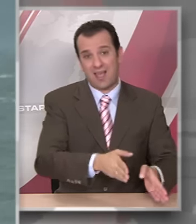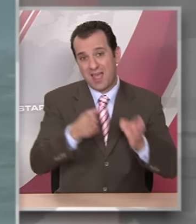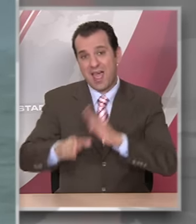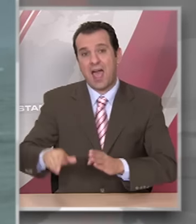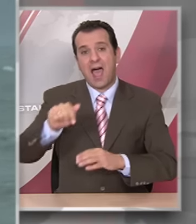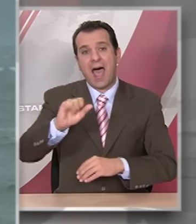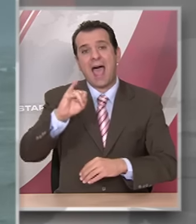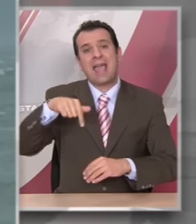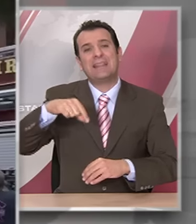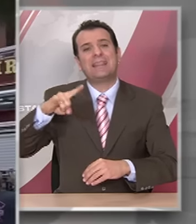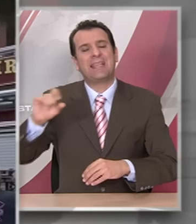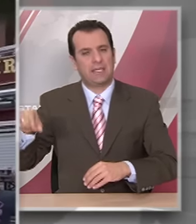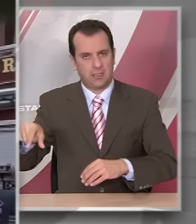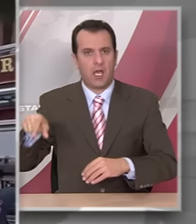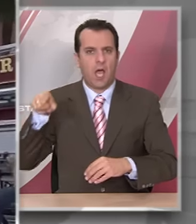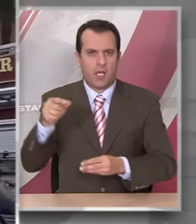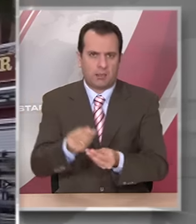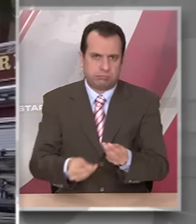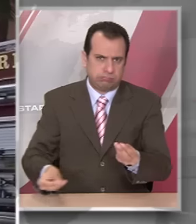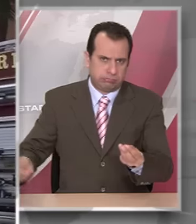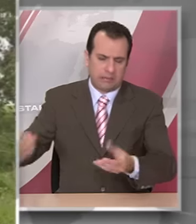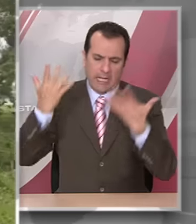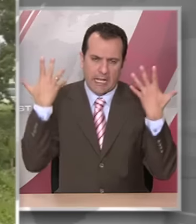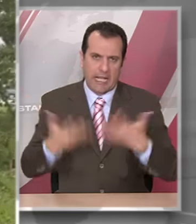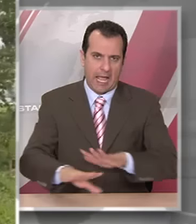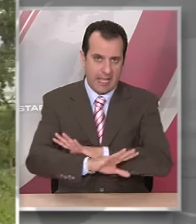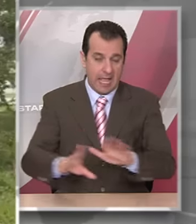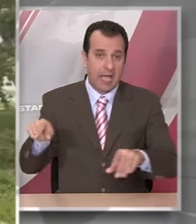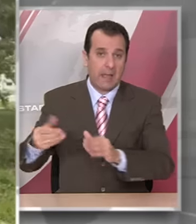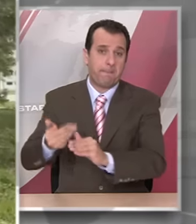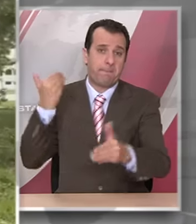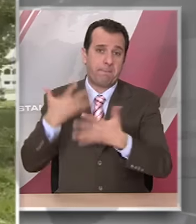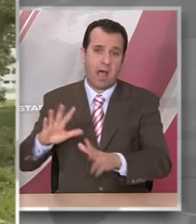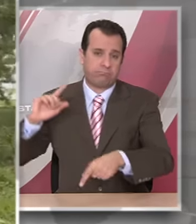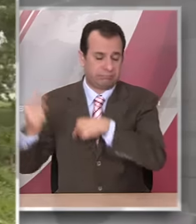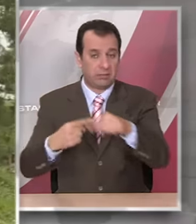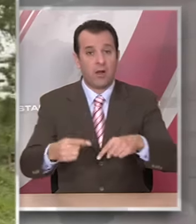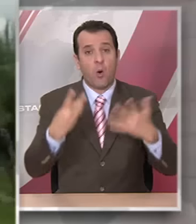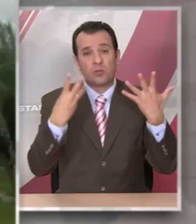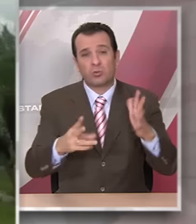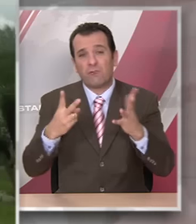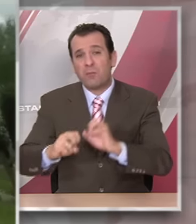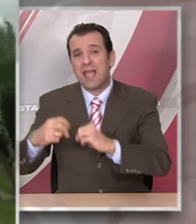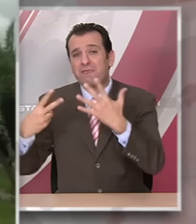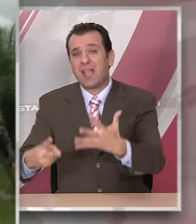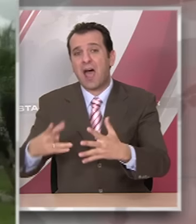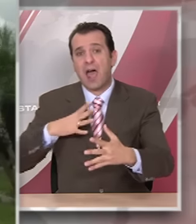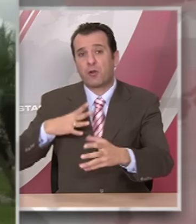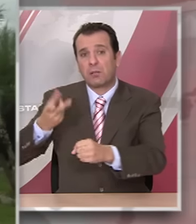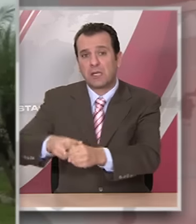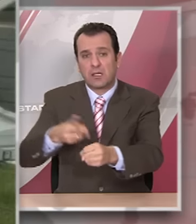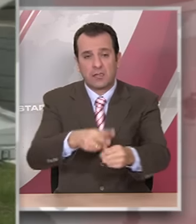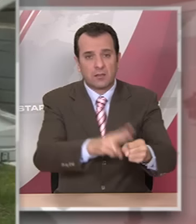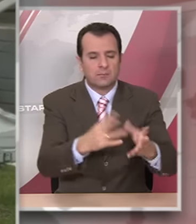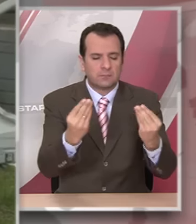κατάσταση στην Αϊτή, όπου πέρασε ο κυκλώνας πριν να φτάσει στις Ηνωμένες Πολιτείες. Εκεί έχουμε τουλάχιστον 877 νεκρούς και τεράστιες υλικές